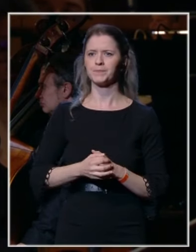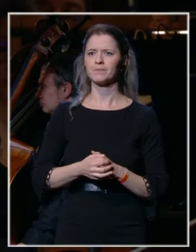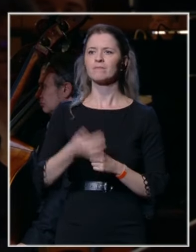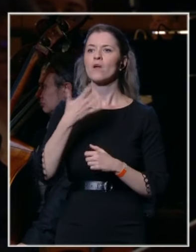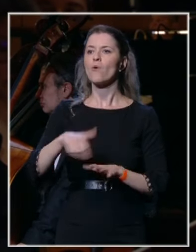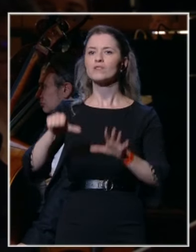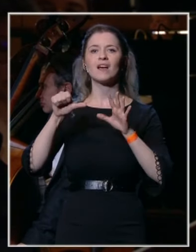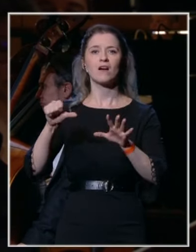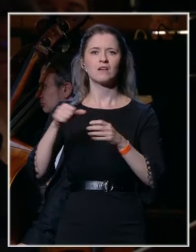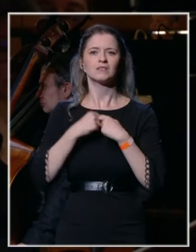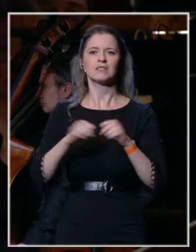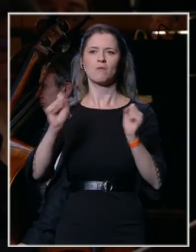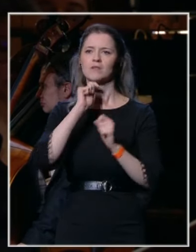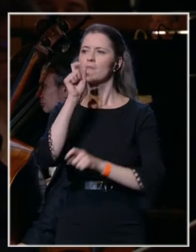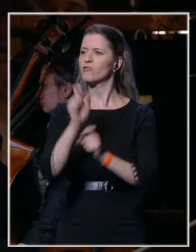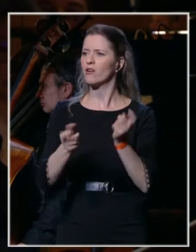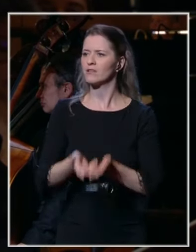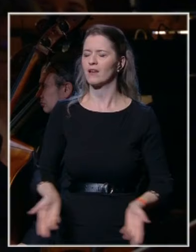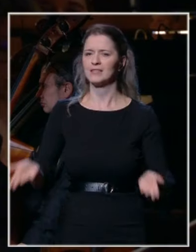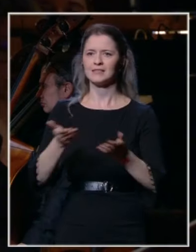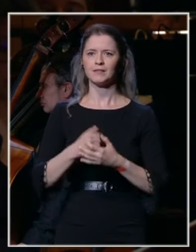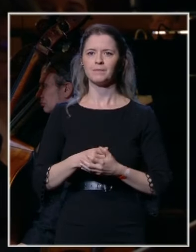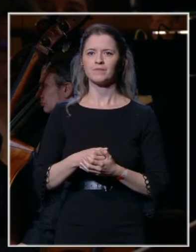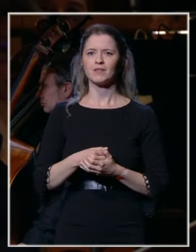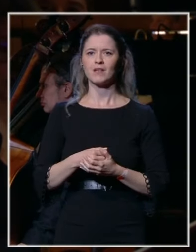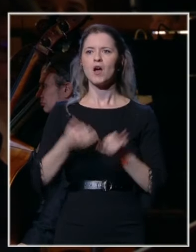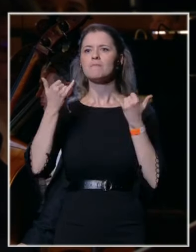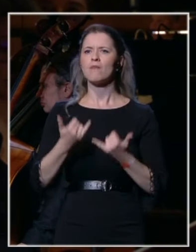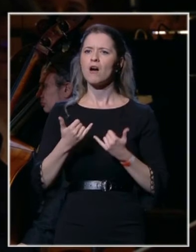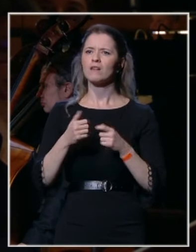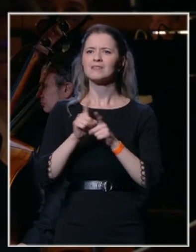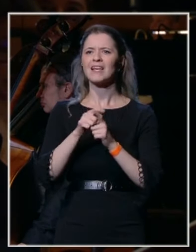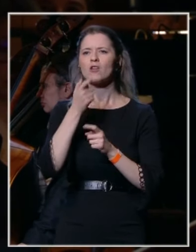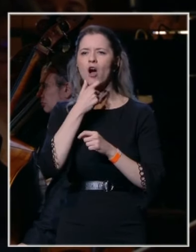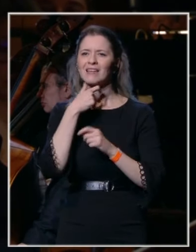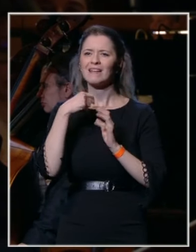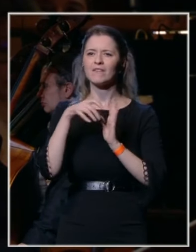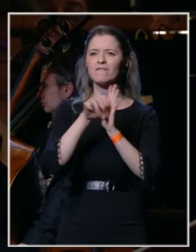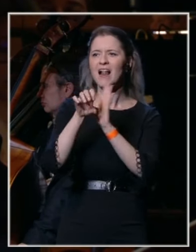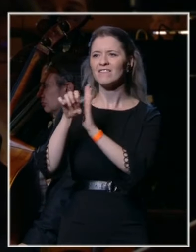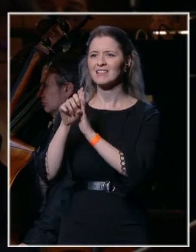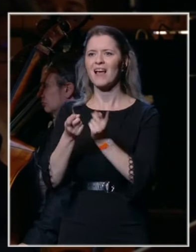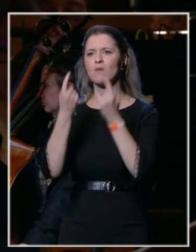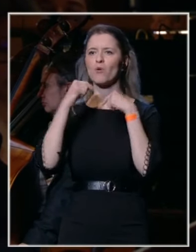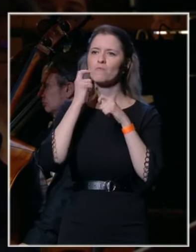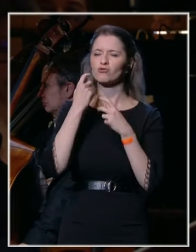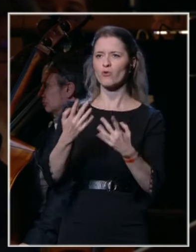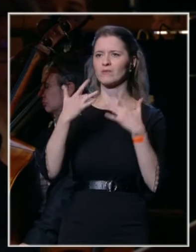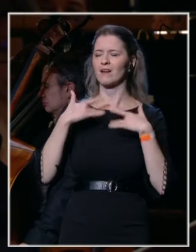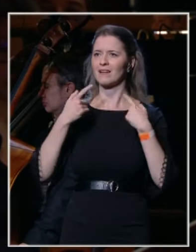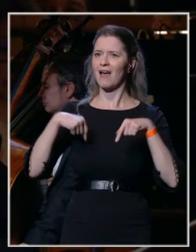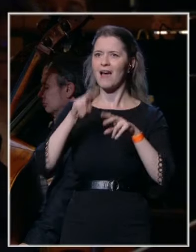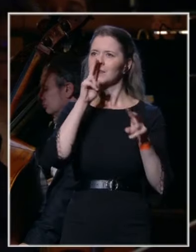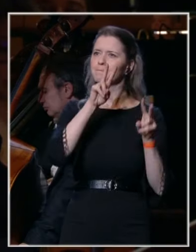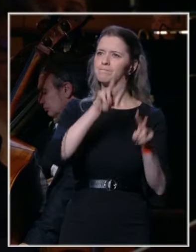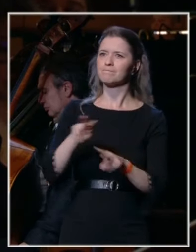56 szabad magyarjai ma archív felvételekről mosolyognak ránk. Látjuk a